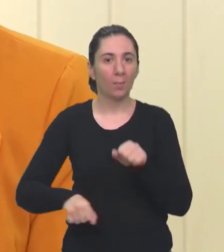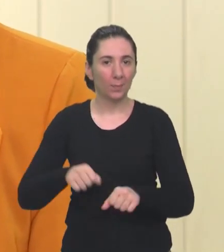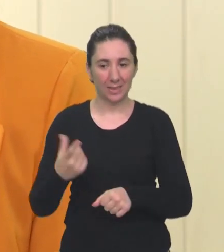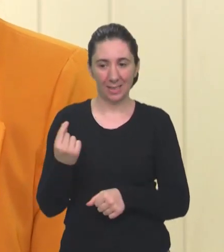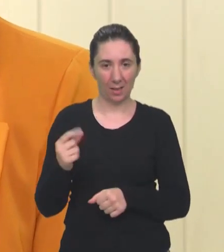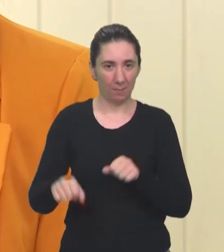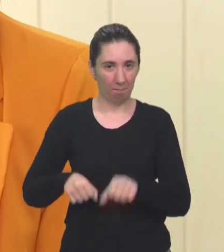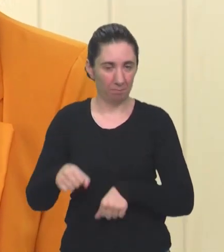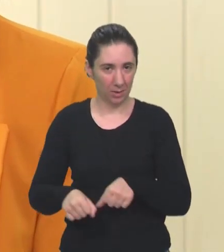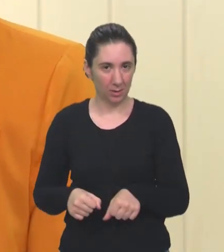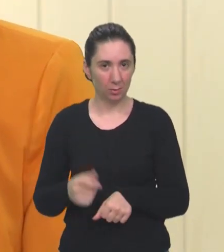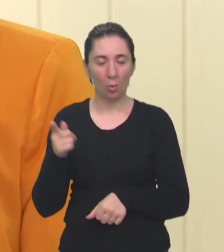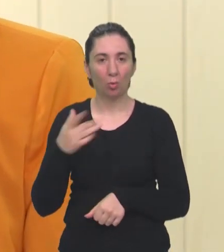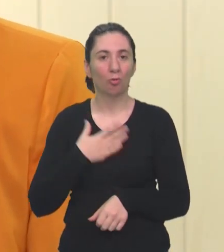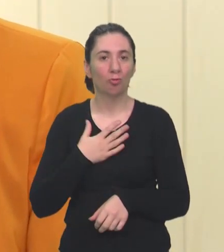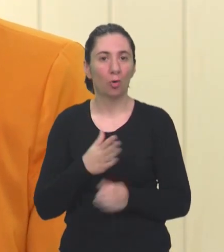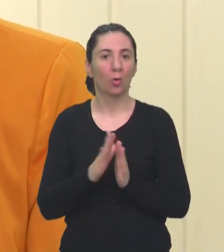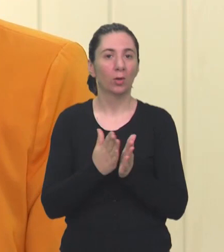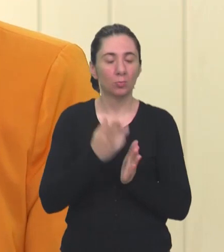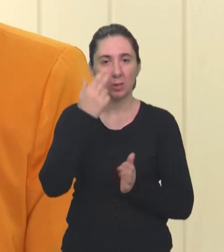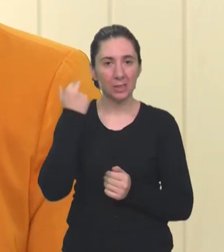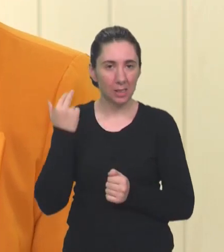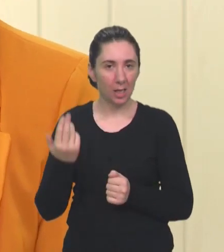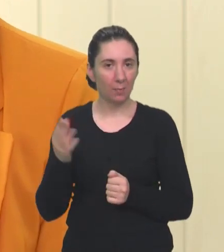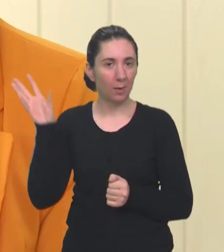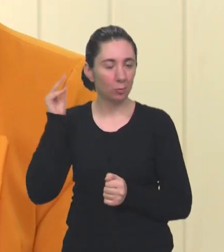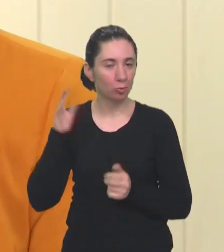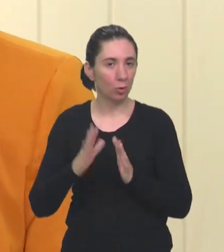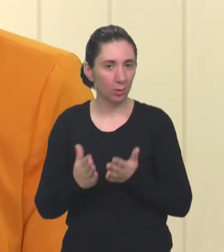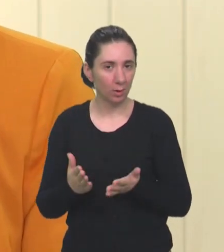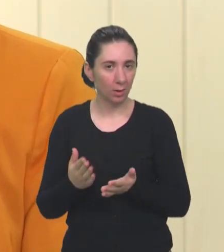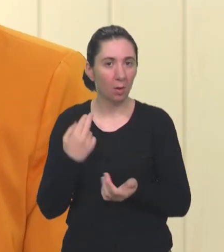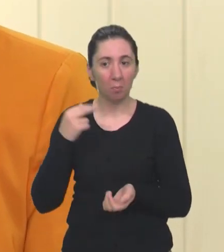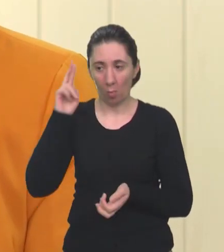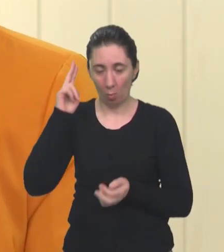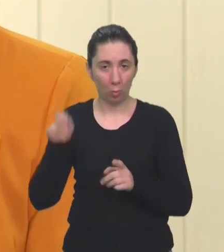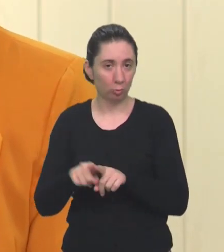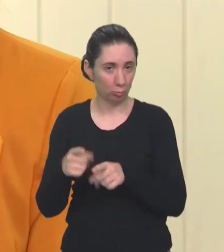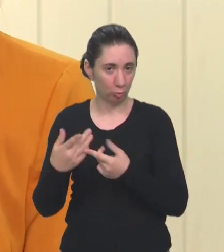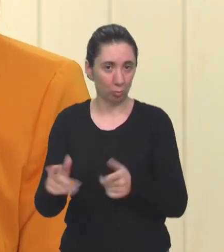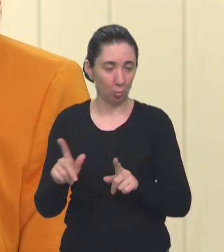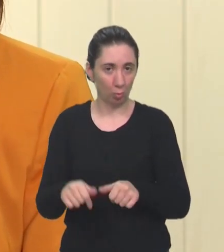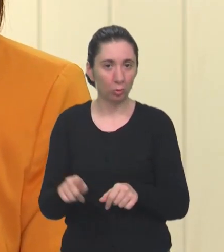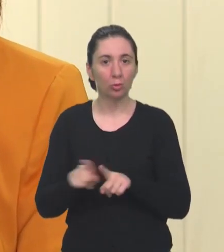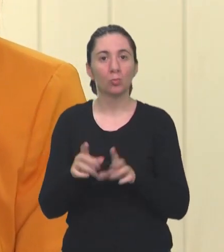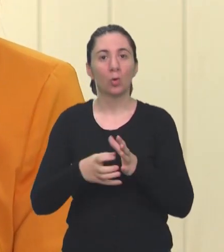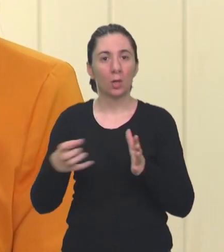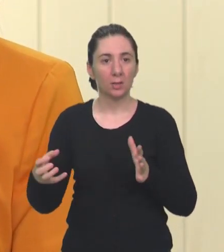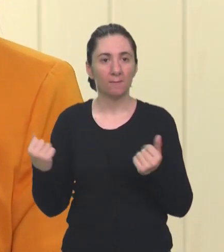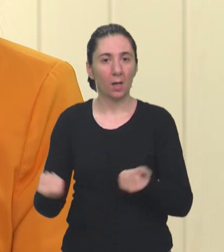bicikl. Ono što oni vole, znači knjižnica za slijepe, slušanje knjiga, omogućujemo im to. Isto tako nastavili smo